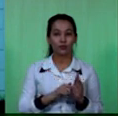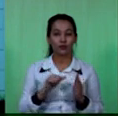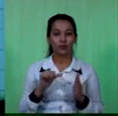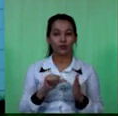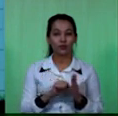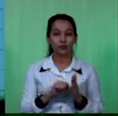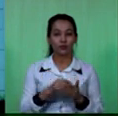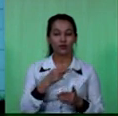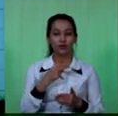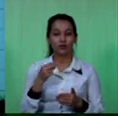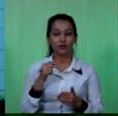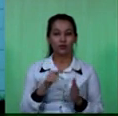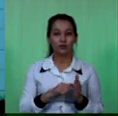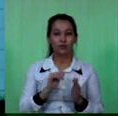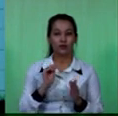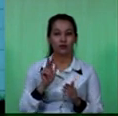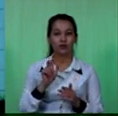3806 ni qo'shsak